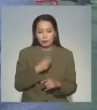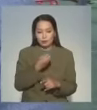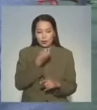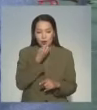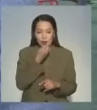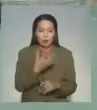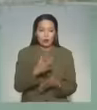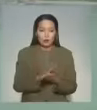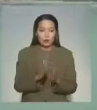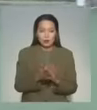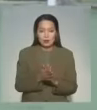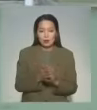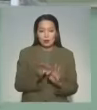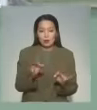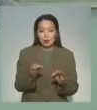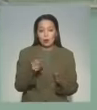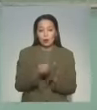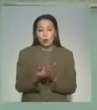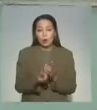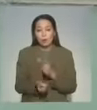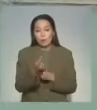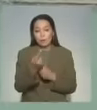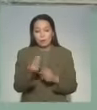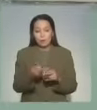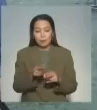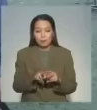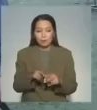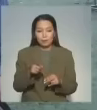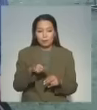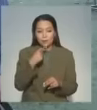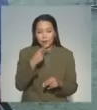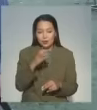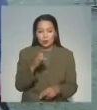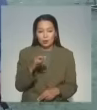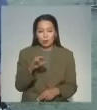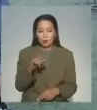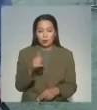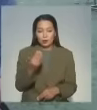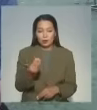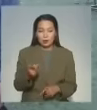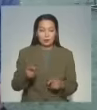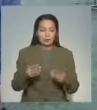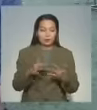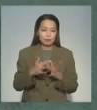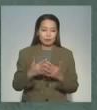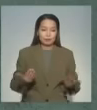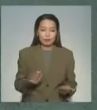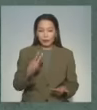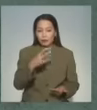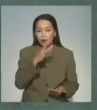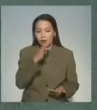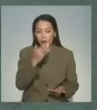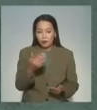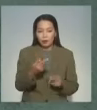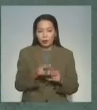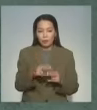такое состояние. До появления площадки детвора играла, где придется, говорит Сандугаш Акутаева. Она живет в поселке более 20 лет. Говорит,